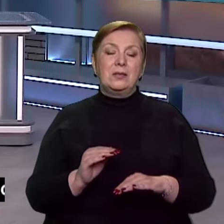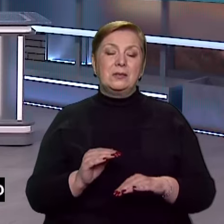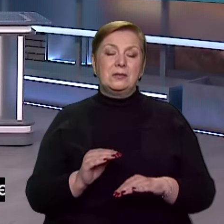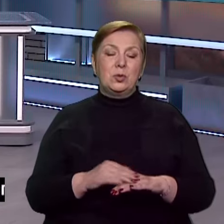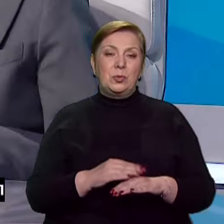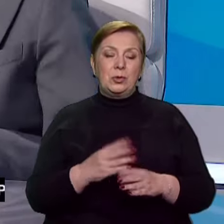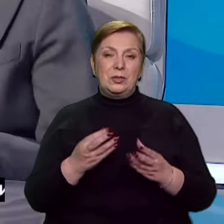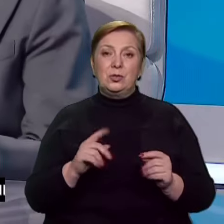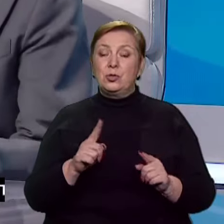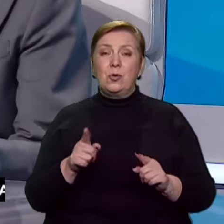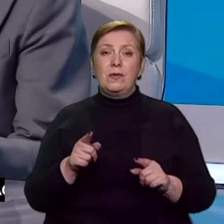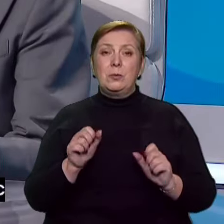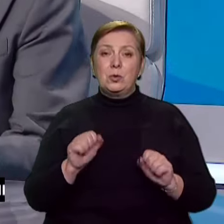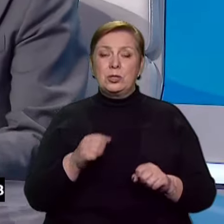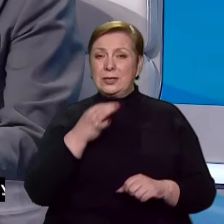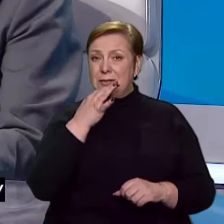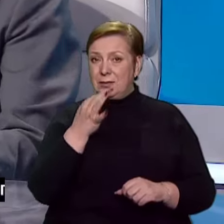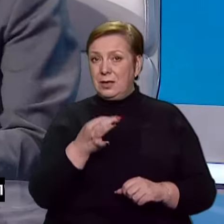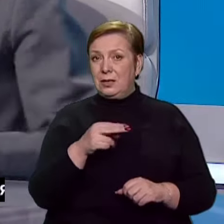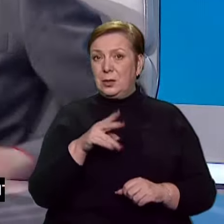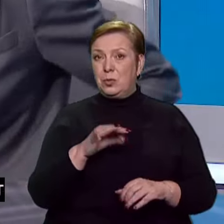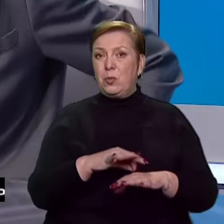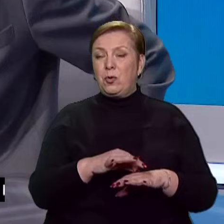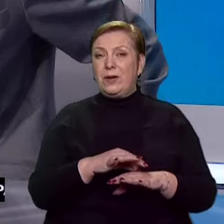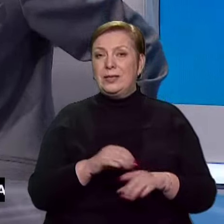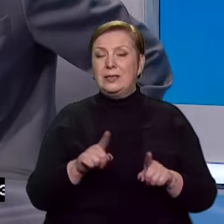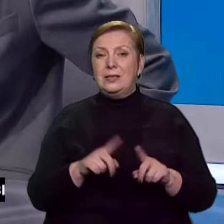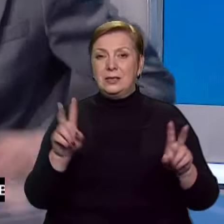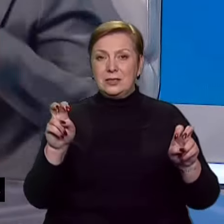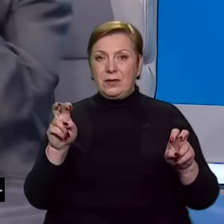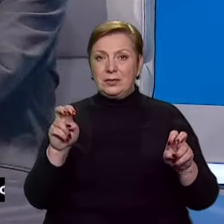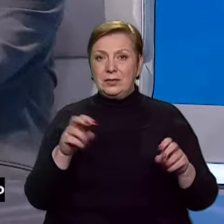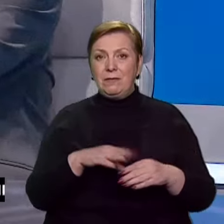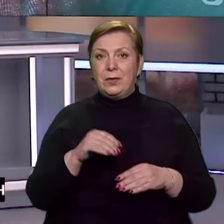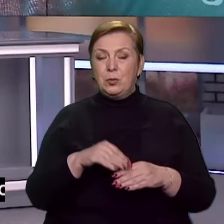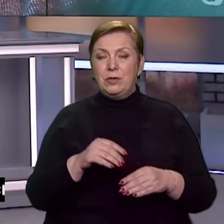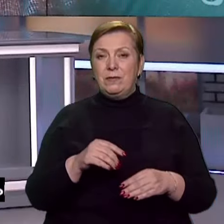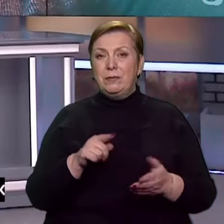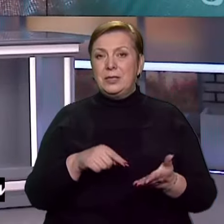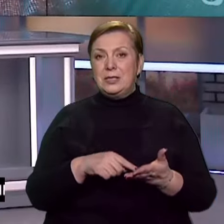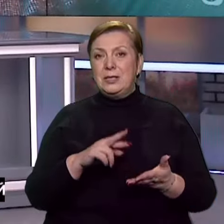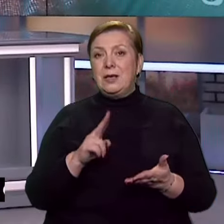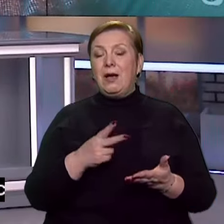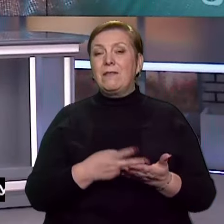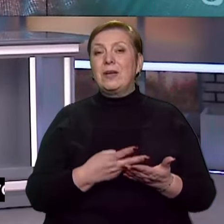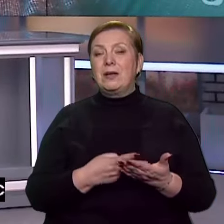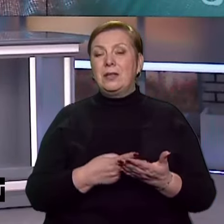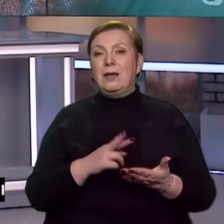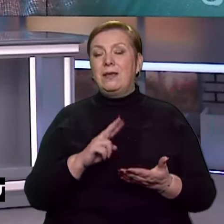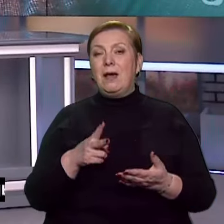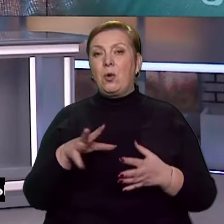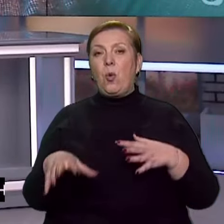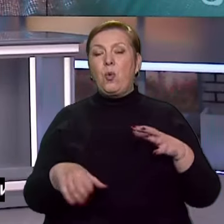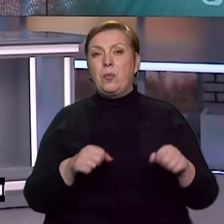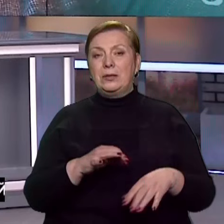ви можете сказати про проведення ось цих так званих виборів в місті? Як воно зараз виглядає? Як окупанти, от,